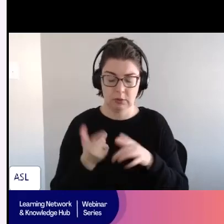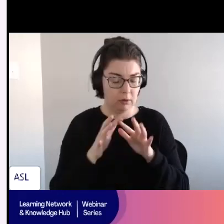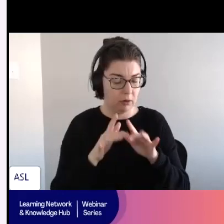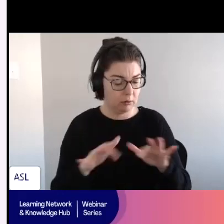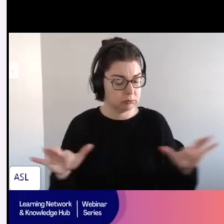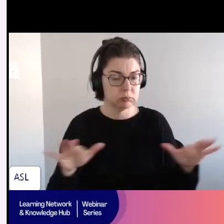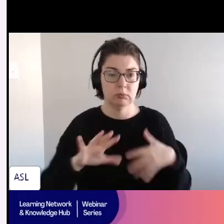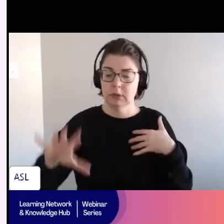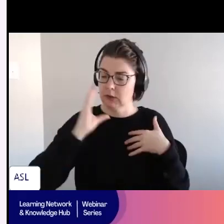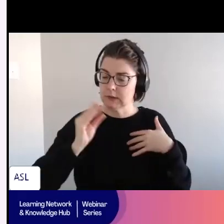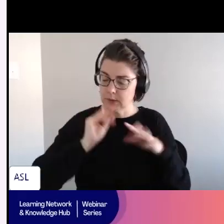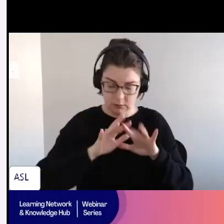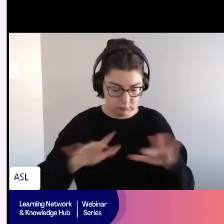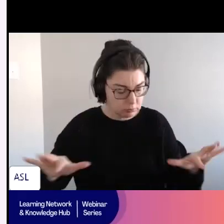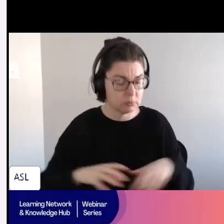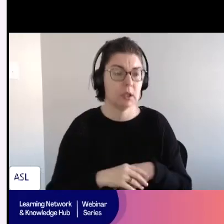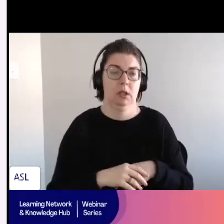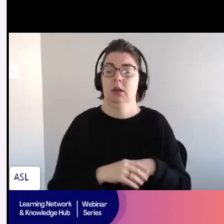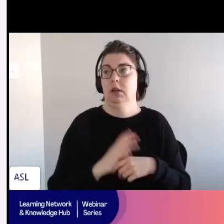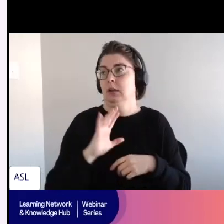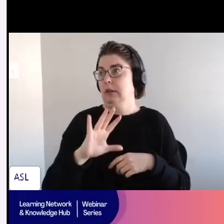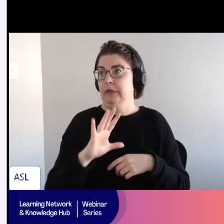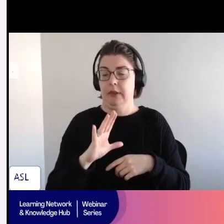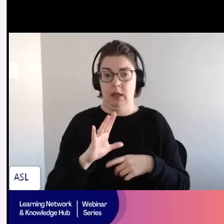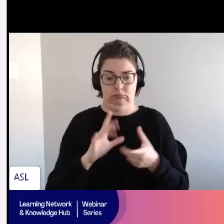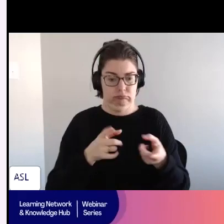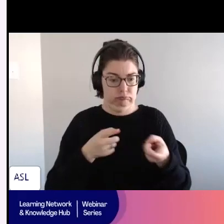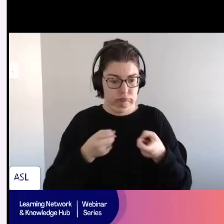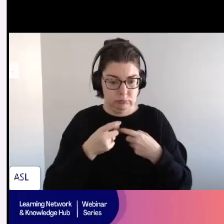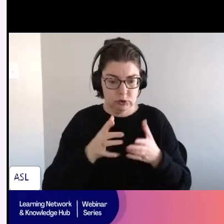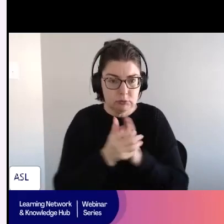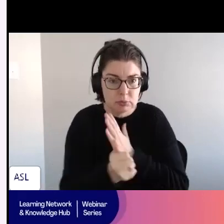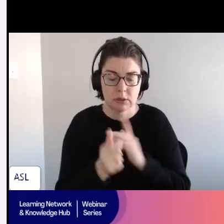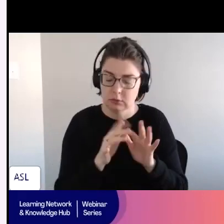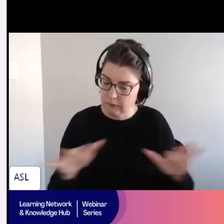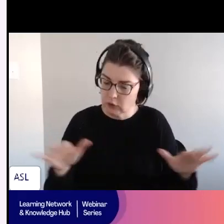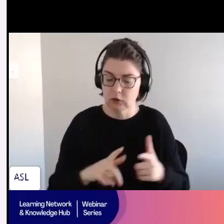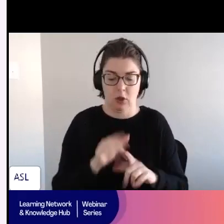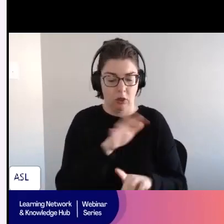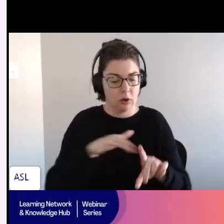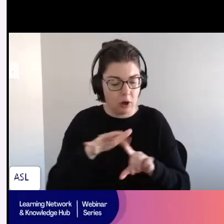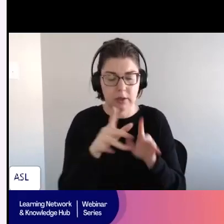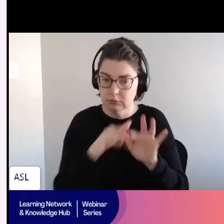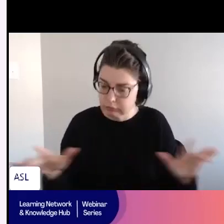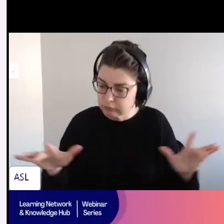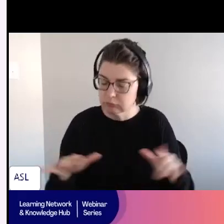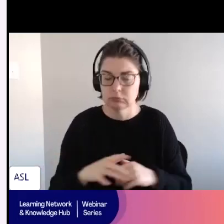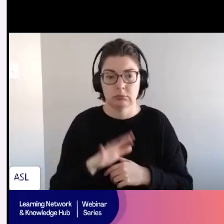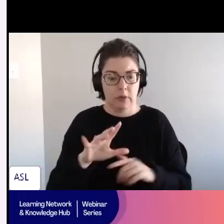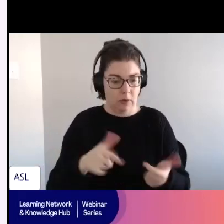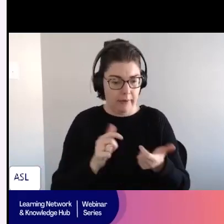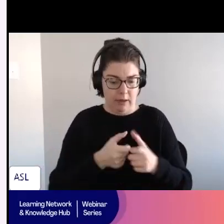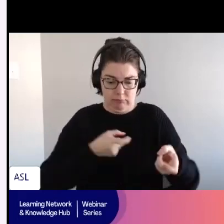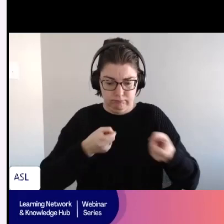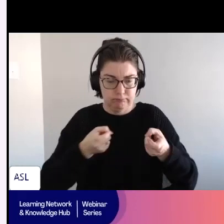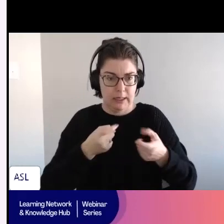jeunes sont diversifiés en termes de leur expérience vécue en termes de leur stratégie d'adaptation et en termes du contexte